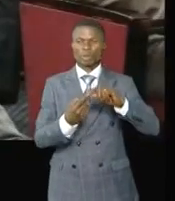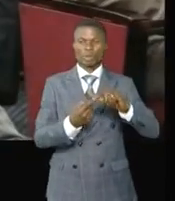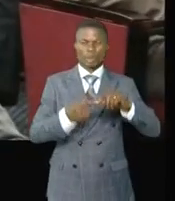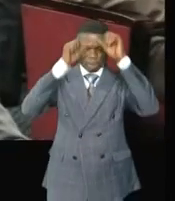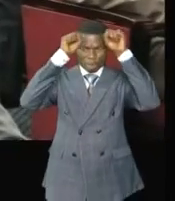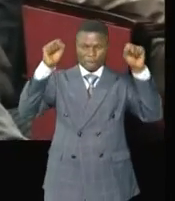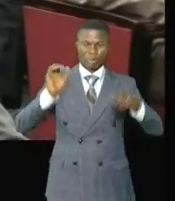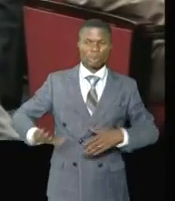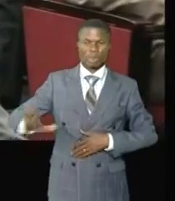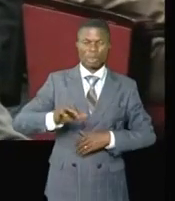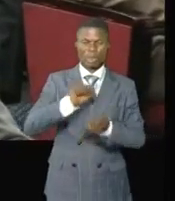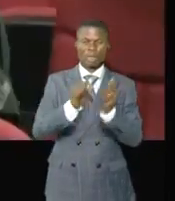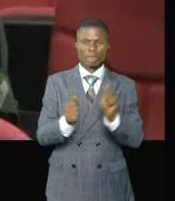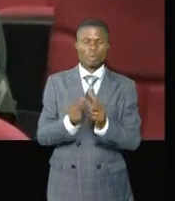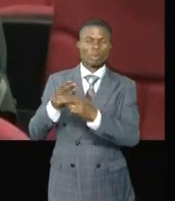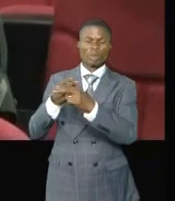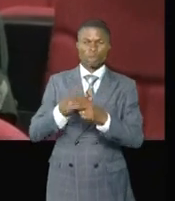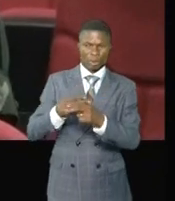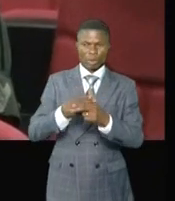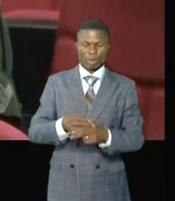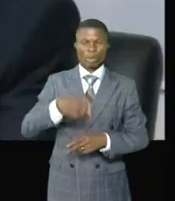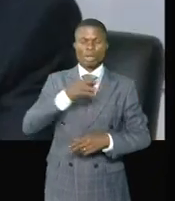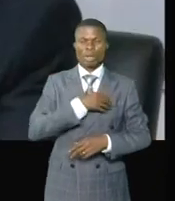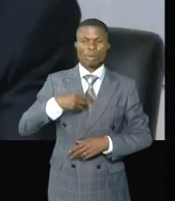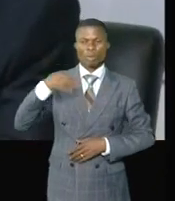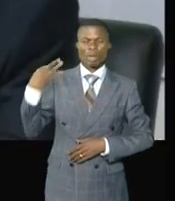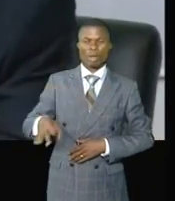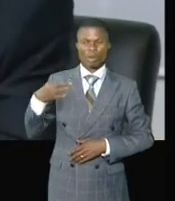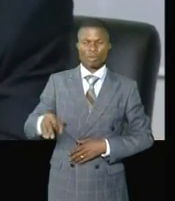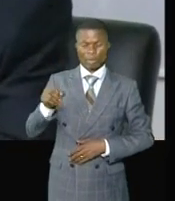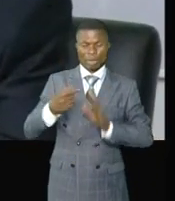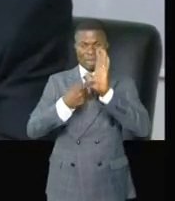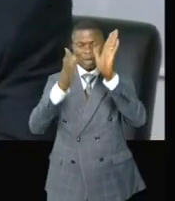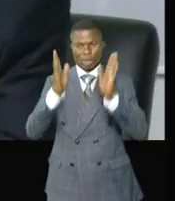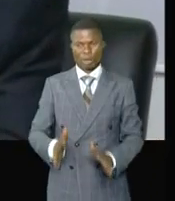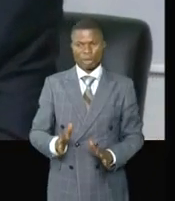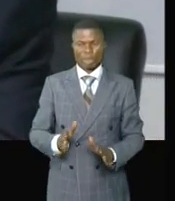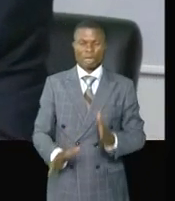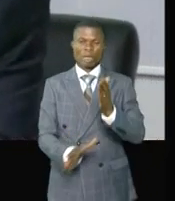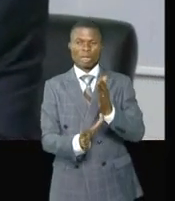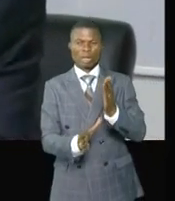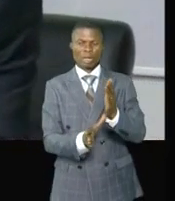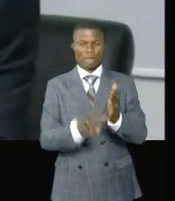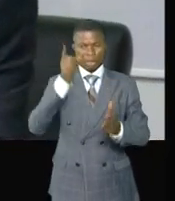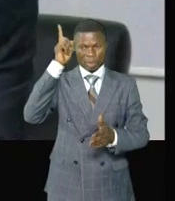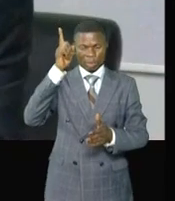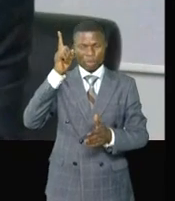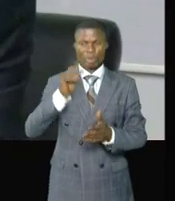de l'État en matière de sécurité, François Béa Kasonga, représenté par son assistant principal intérieur, Messie